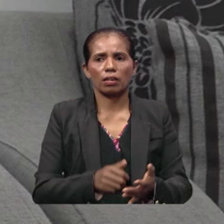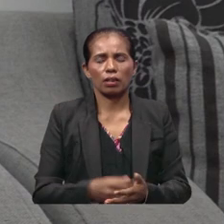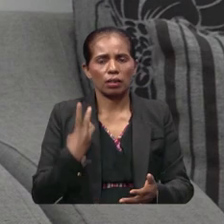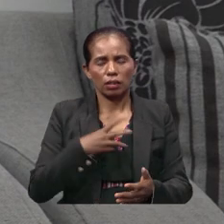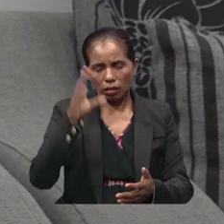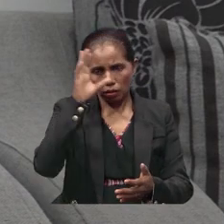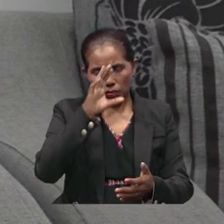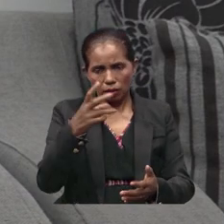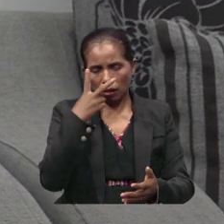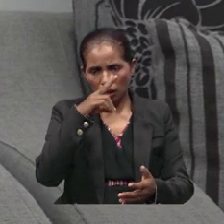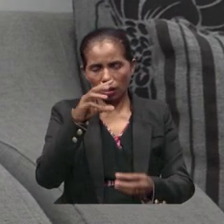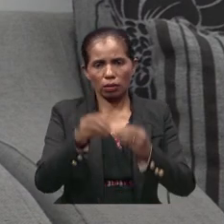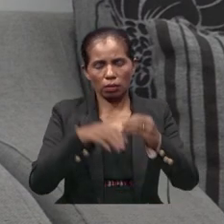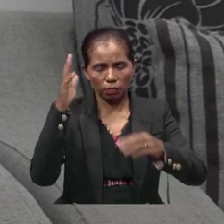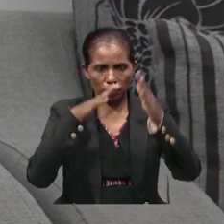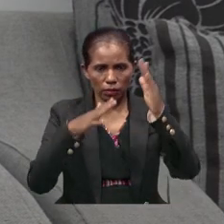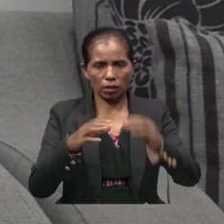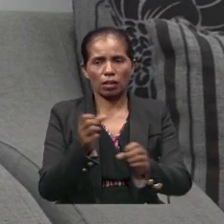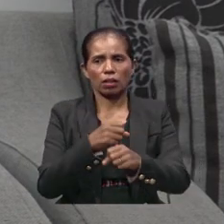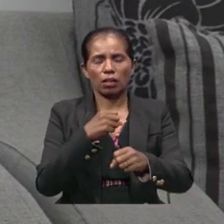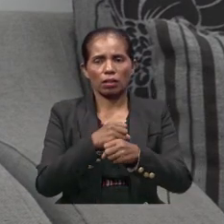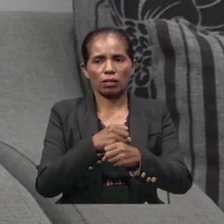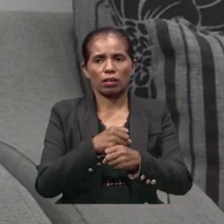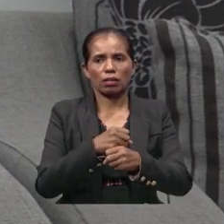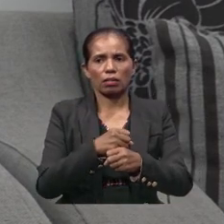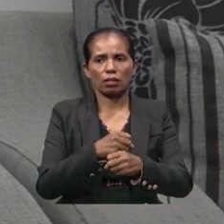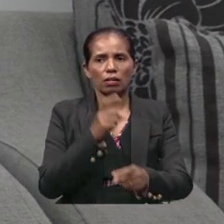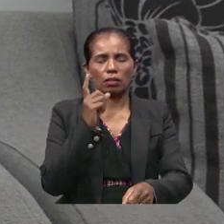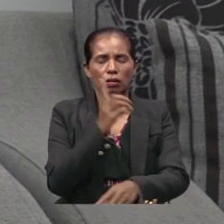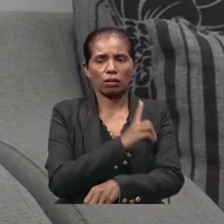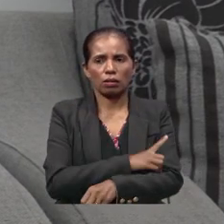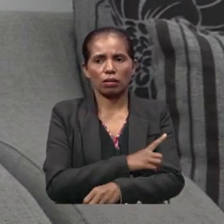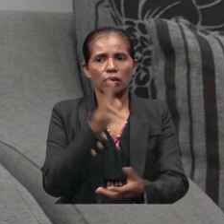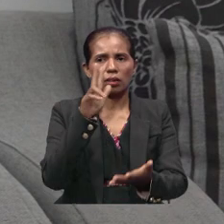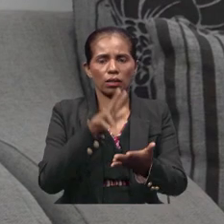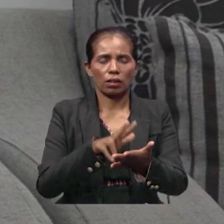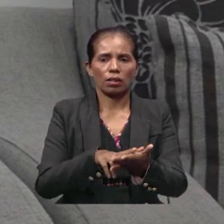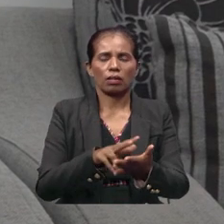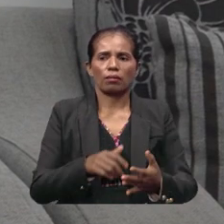busca para resolver o problema né lá o sato vai dizer ah então logo não meter legaliza de tu